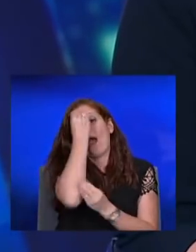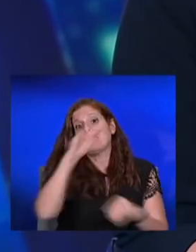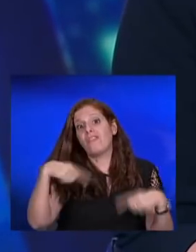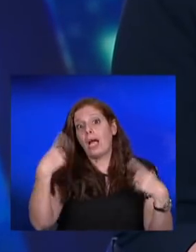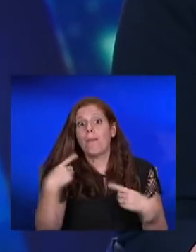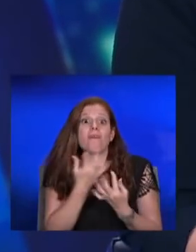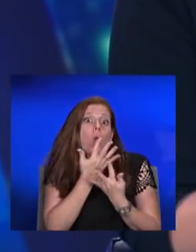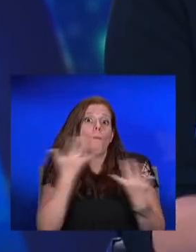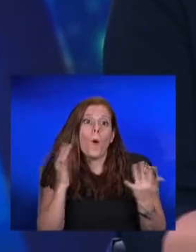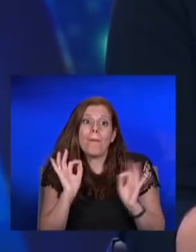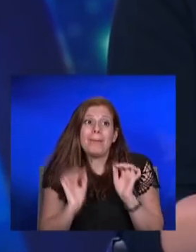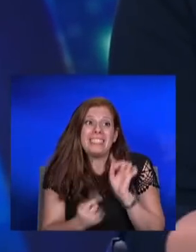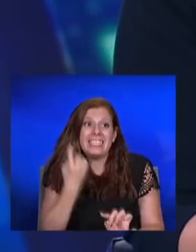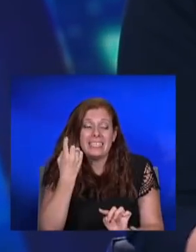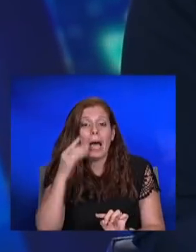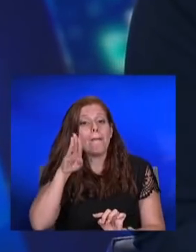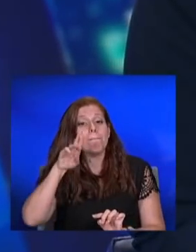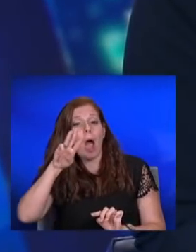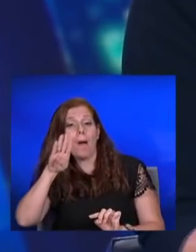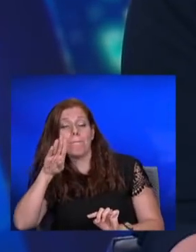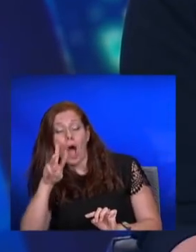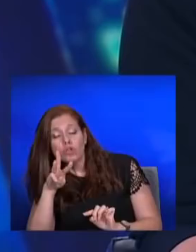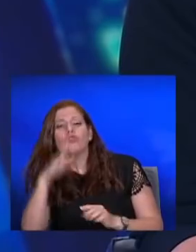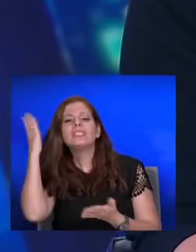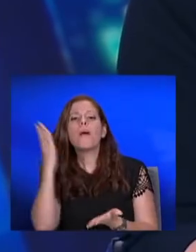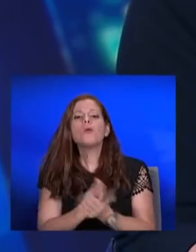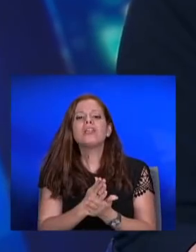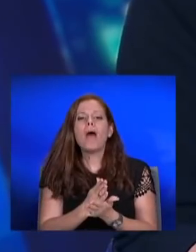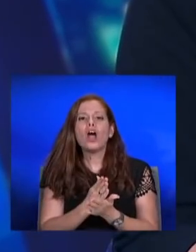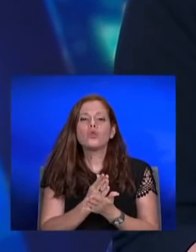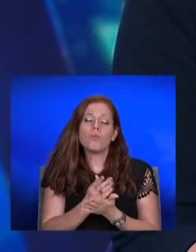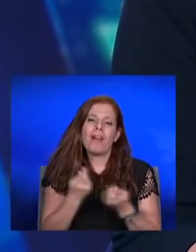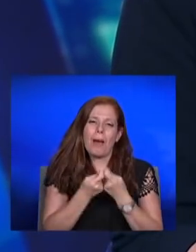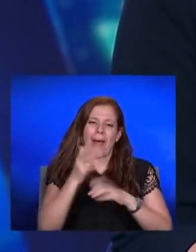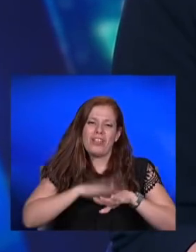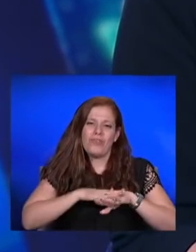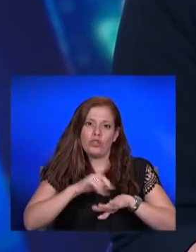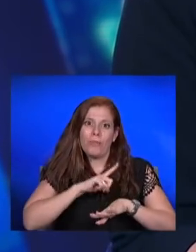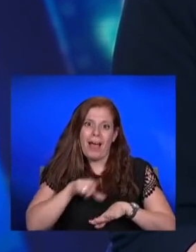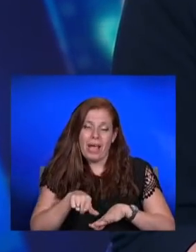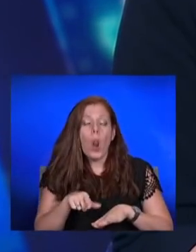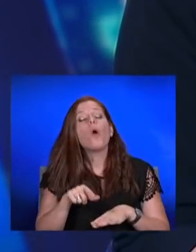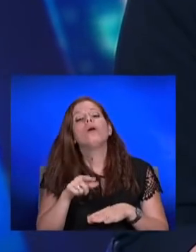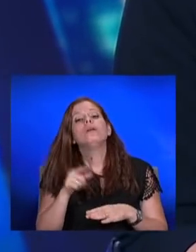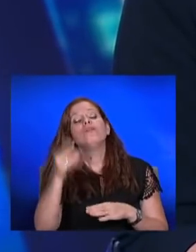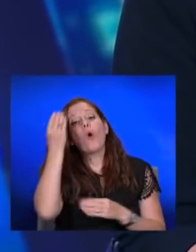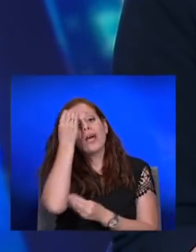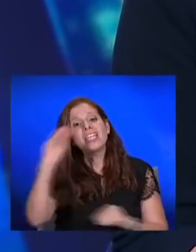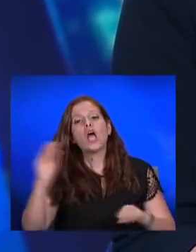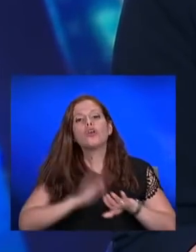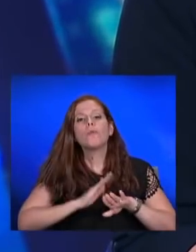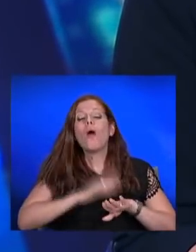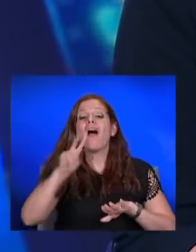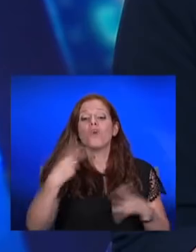שם אולטימטום למגעים על הסמכויות של התפקיד הזה שמחכה לו, והודיע שהמינוי חייב לקרות הלילה, או שהוא מסיר